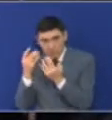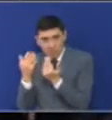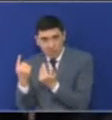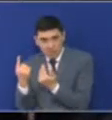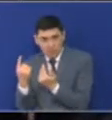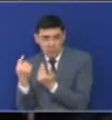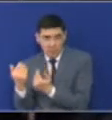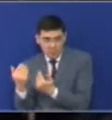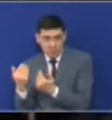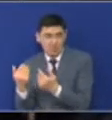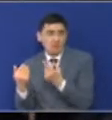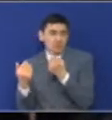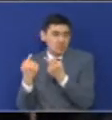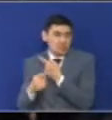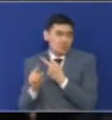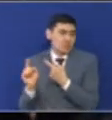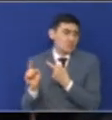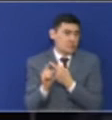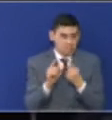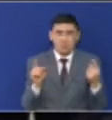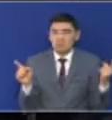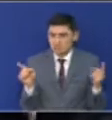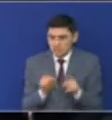ждут все семичане.